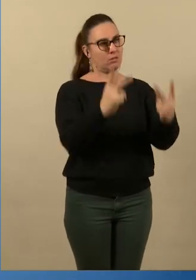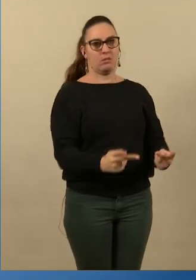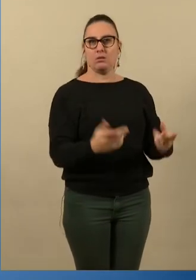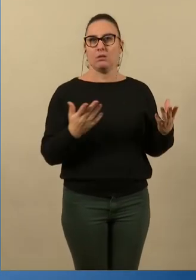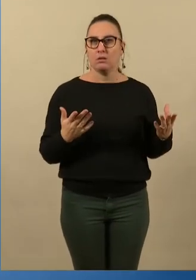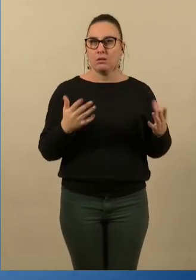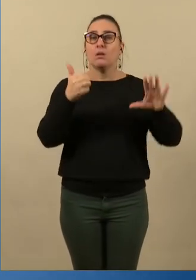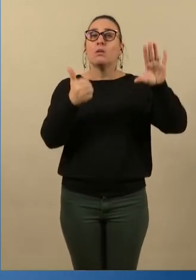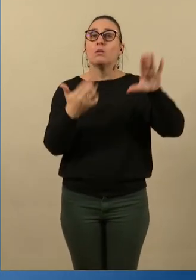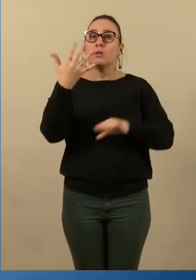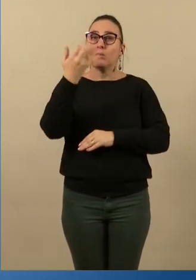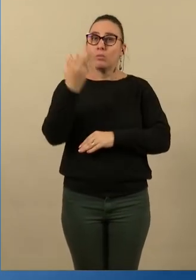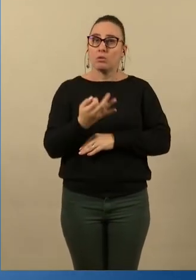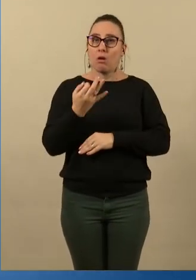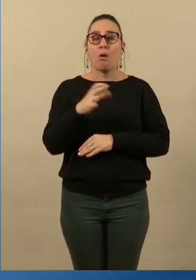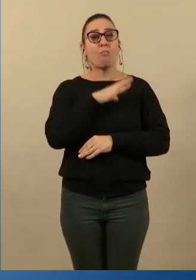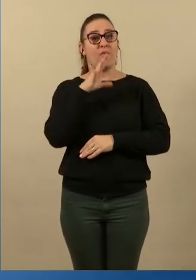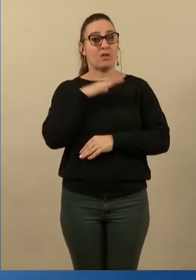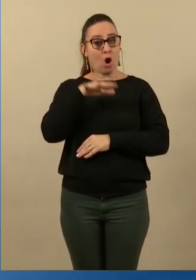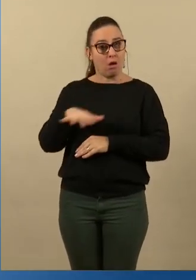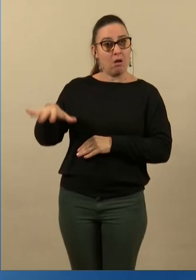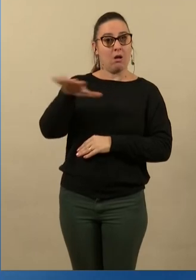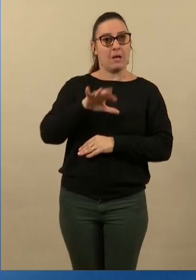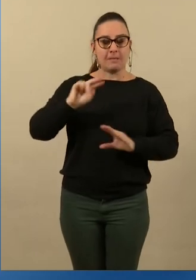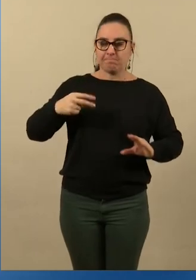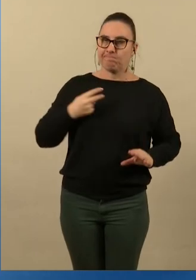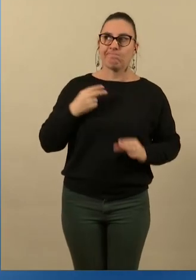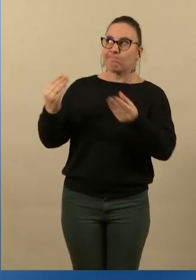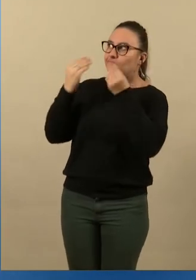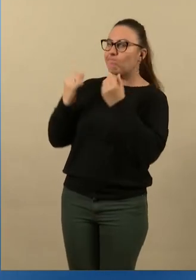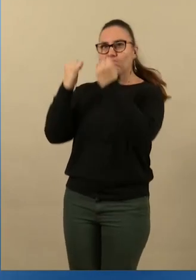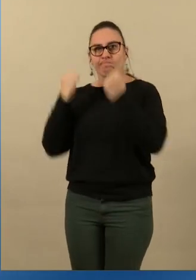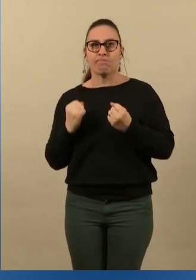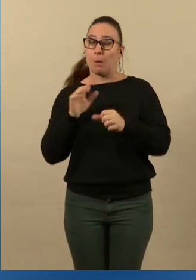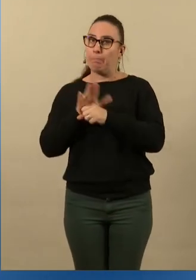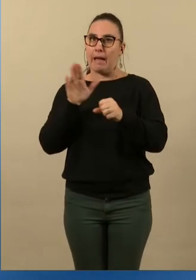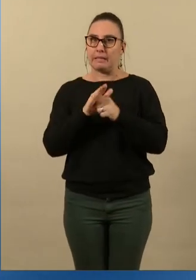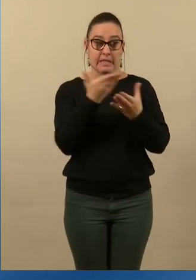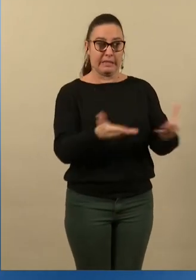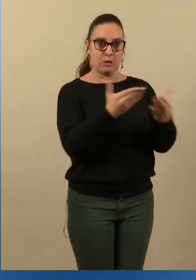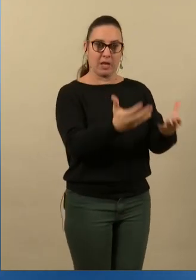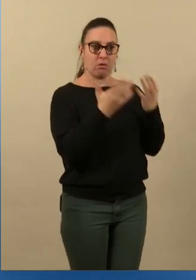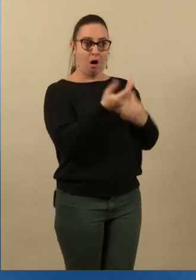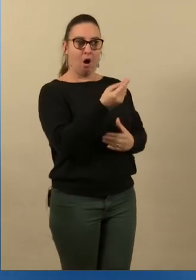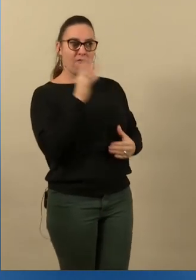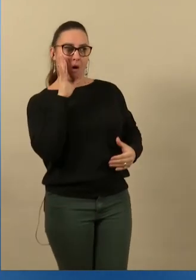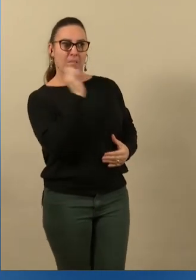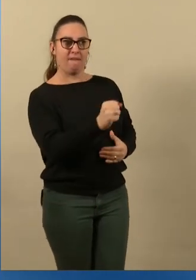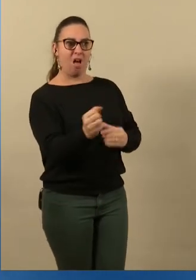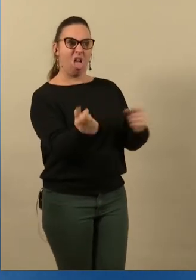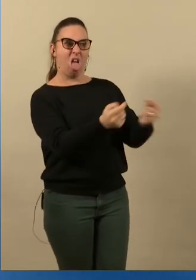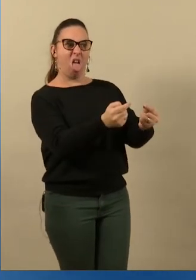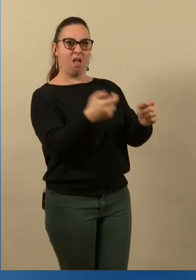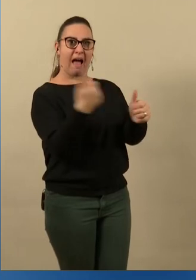65 % des les enseignants ne s'estime pas bien armé pour faire face à une situation de harcèlement entre